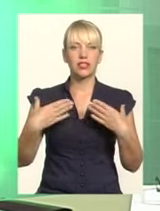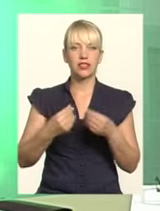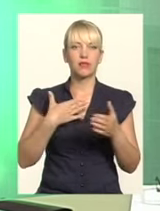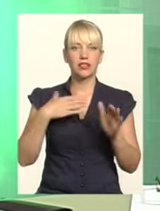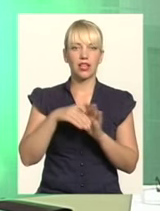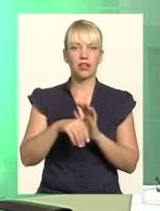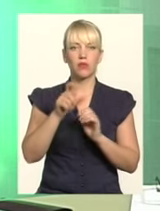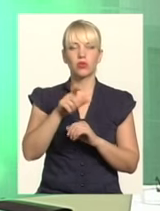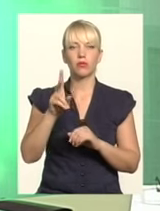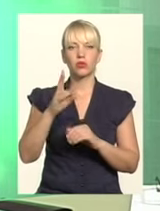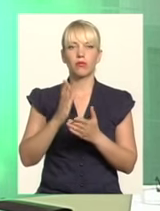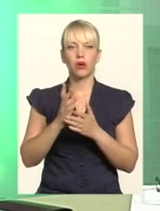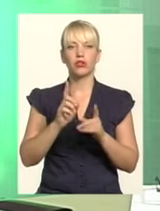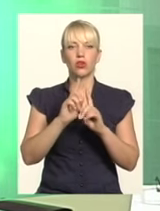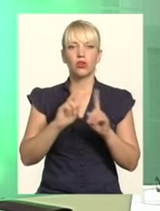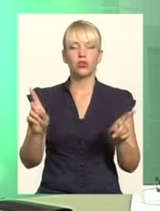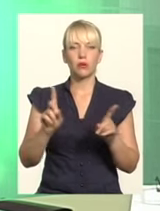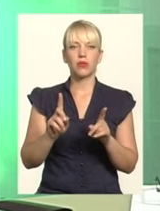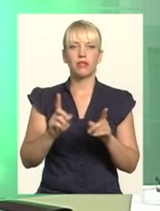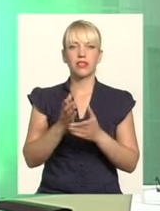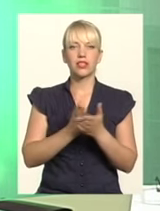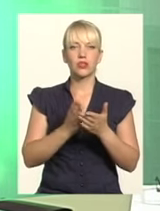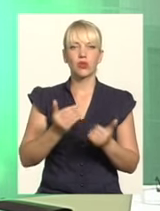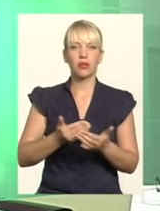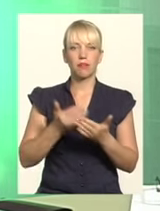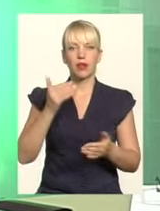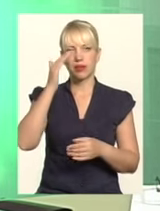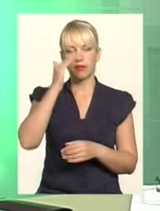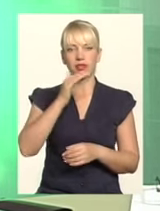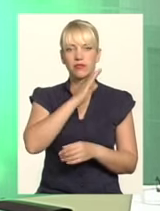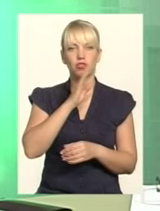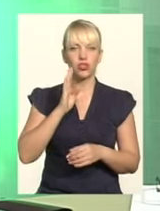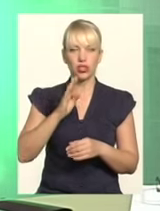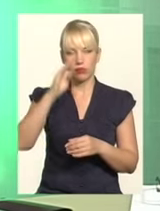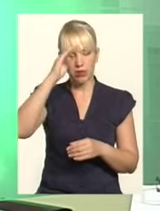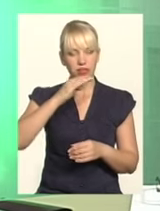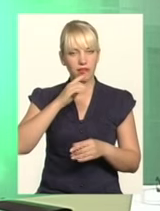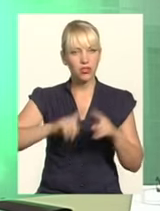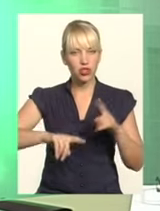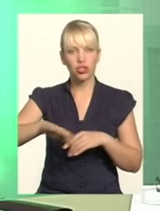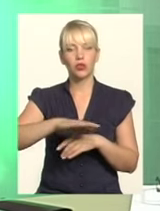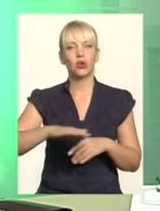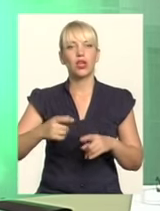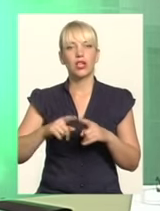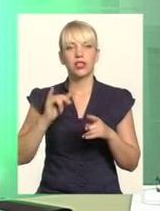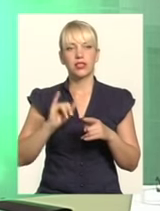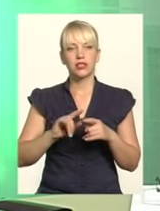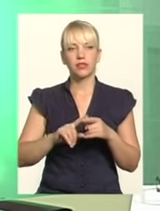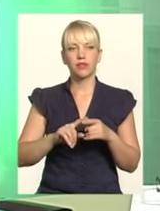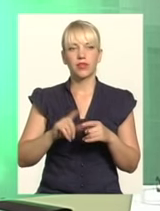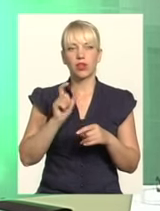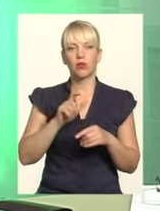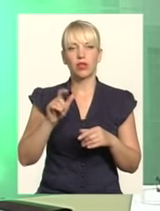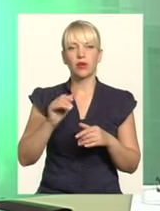це особи, які мають особливі заслуги перед батьківщиною, це закон про основні засади соціального захисту ветеранів праці та